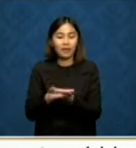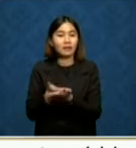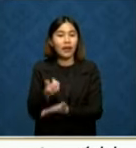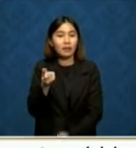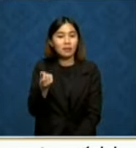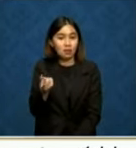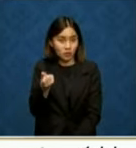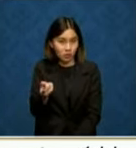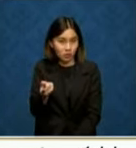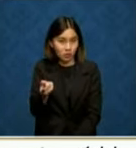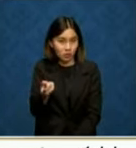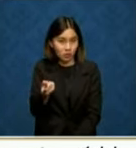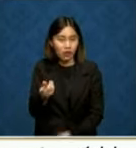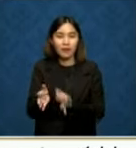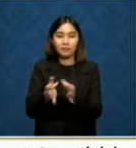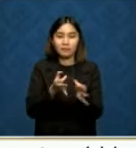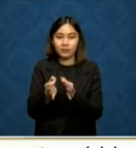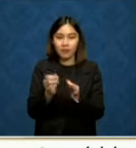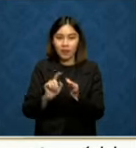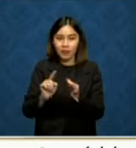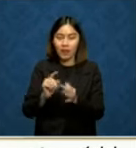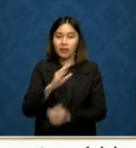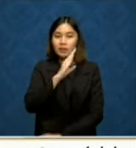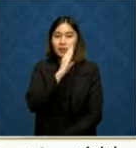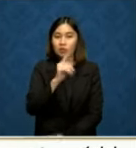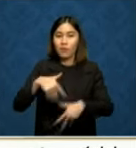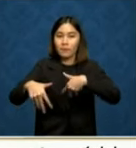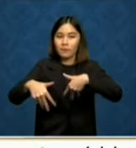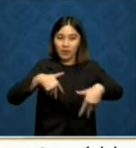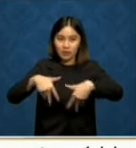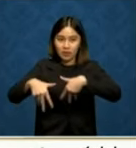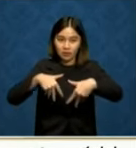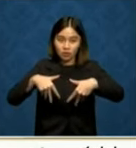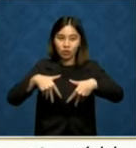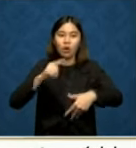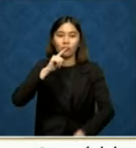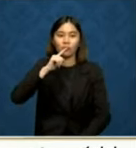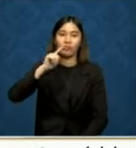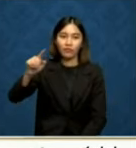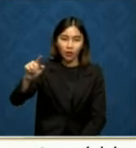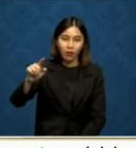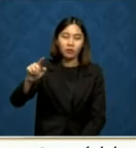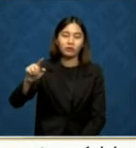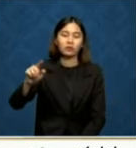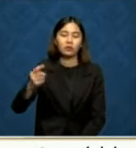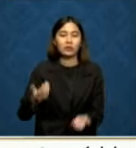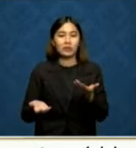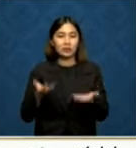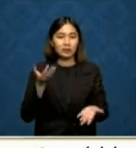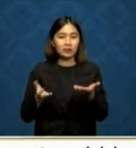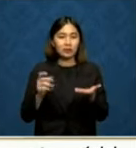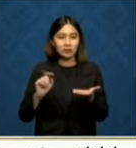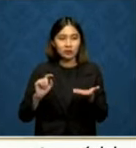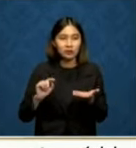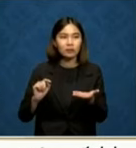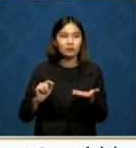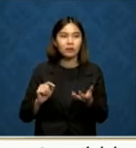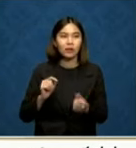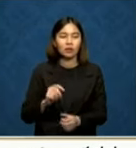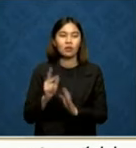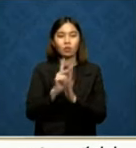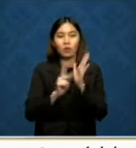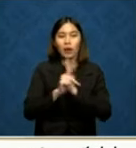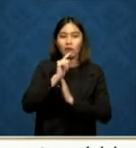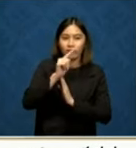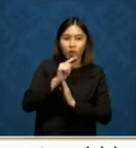ีนได้เลยนะ ถาประชชนถูกฟ้องคดีหรือถูกดำเนินก